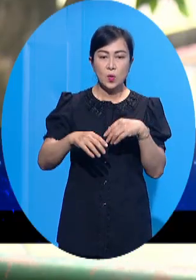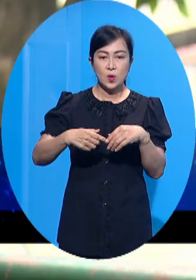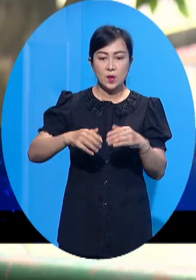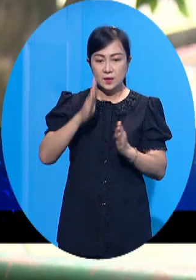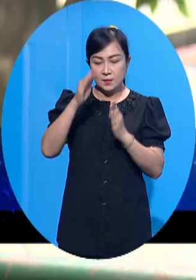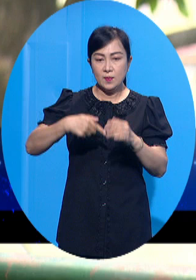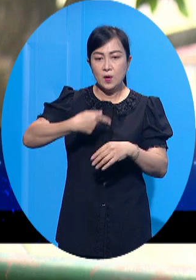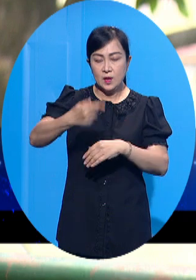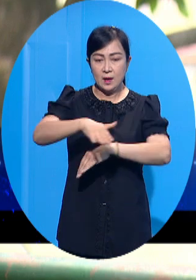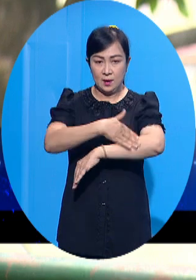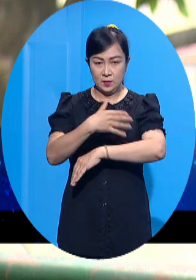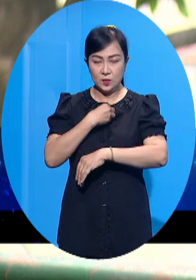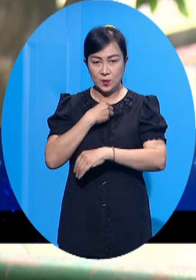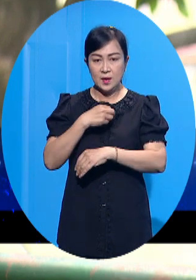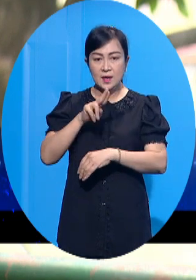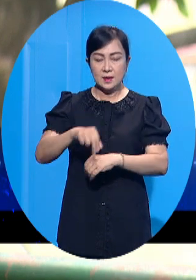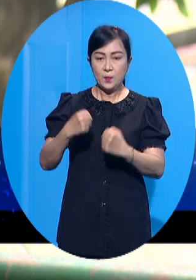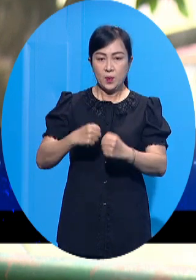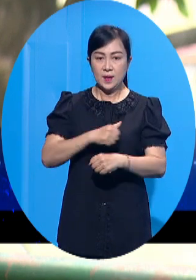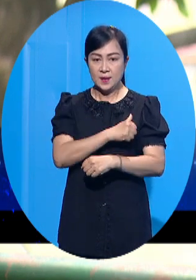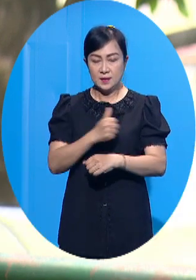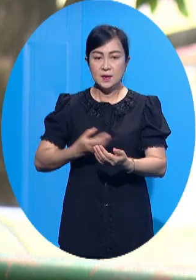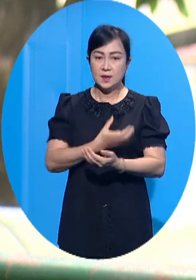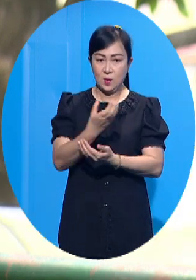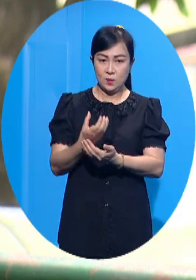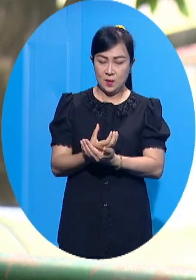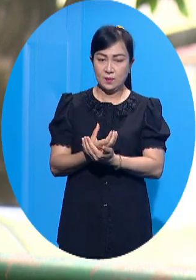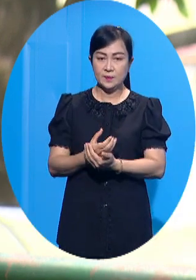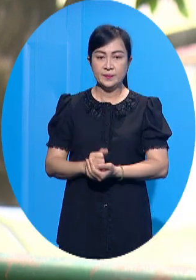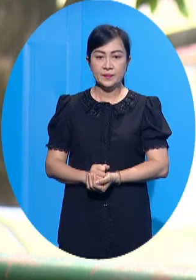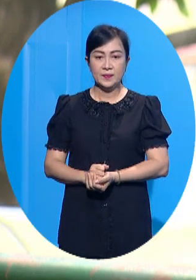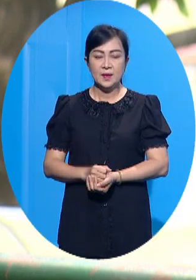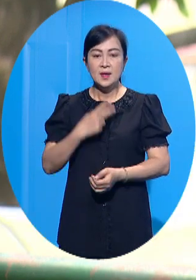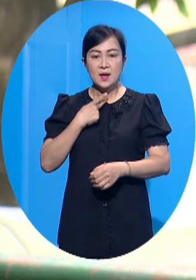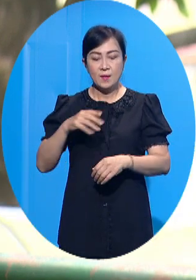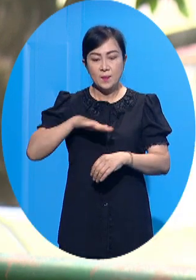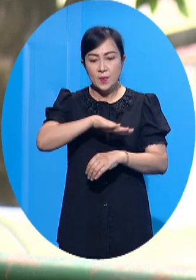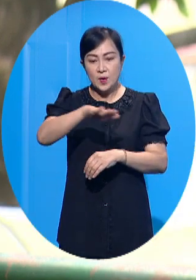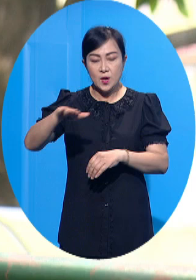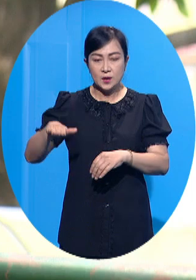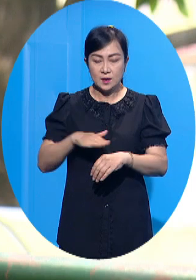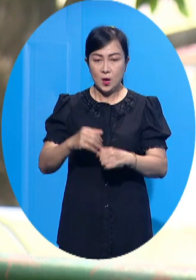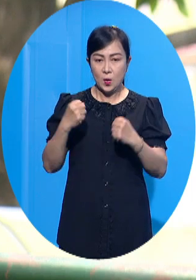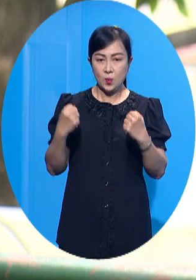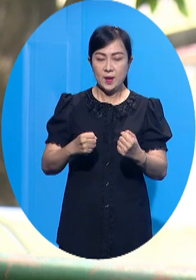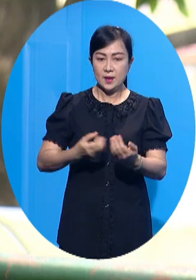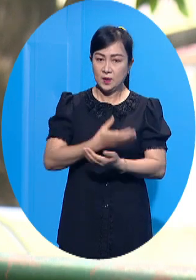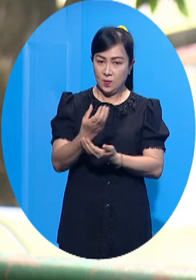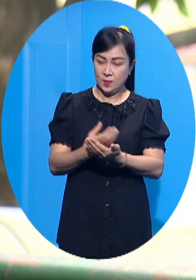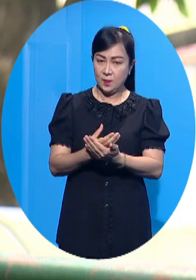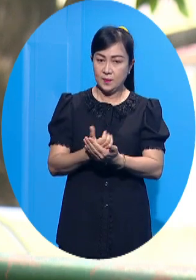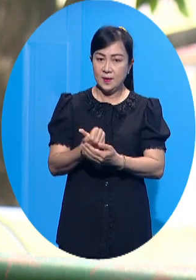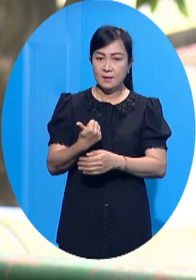tạp chí Khoa học Phổ thông chúng tôi là chăm lo sức khỏe cho người dân, cho cộng đồng trên thành phố, và chúng tôi hy vọng lan tỏa những cái chương trình sức khỏe này cho cộng đồng cũng như